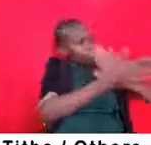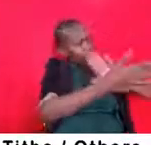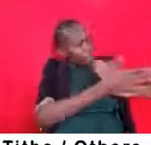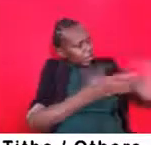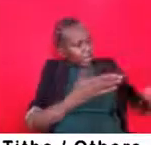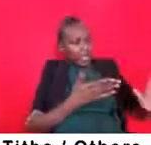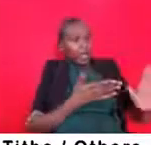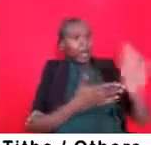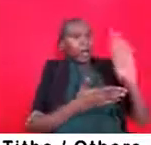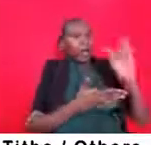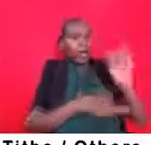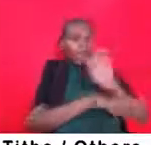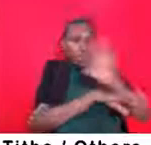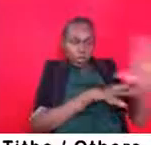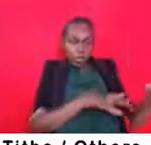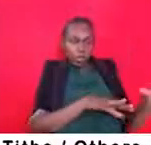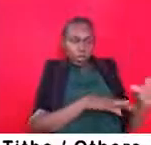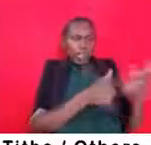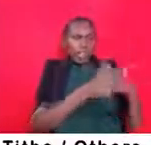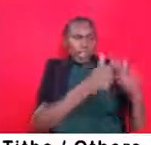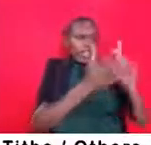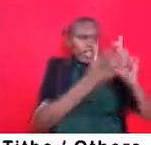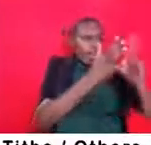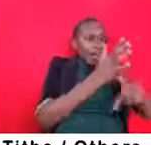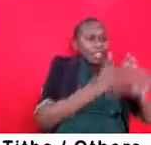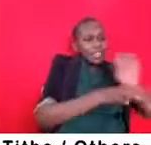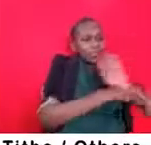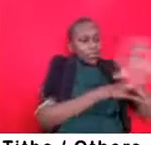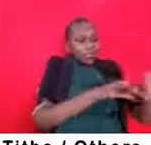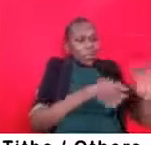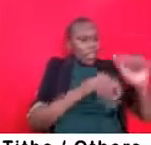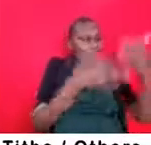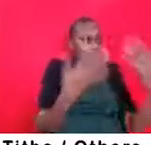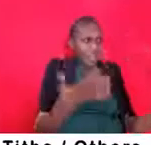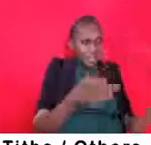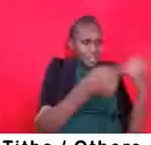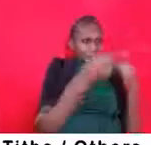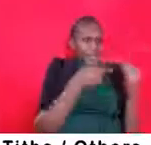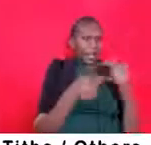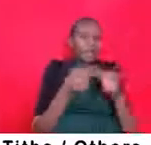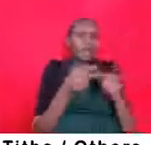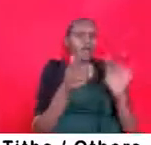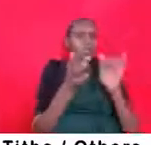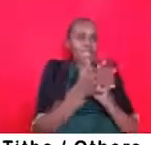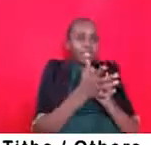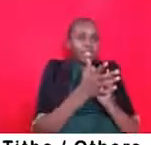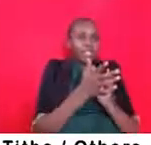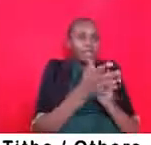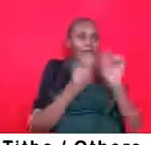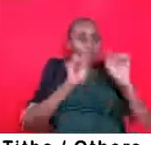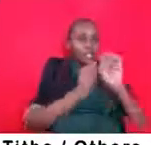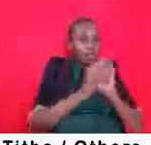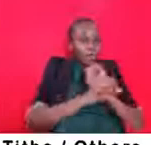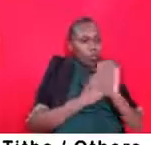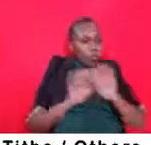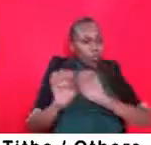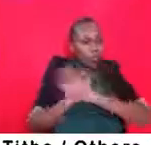na corona. Na baada ya corona kuta mengine mengi ambayo atakuja, ambayo anaweza kuondoa